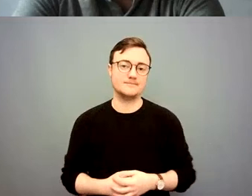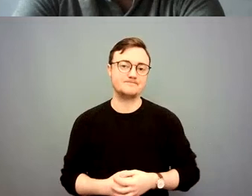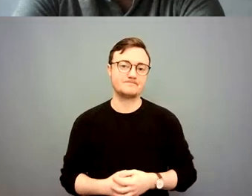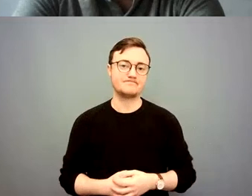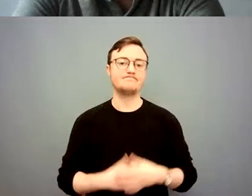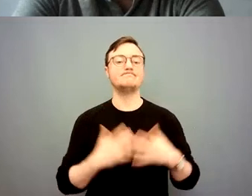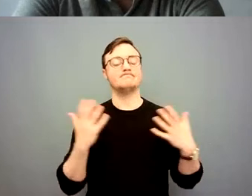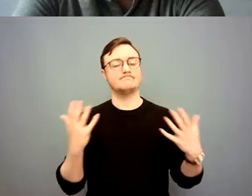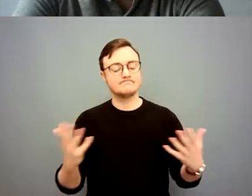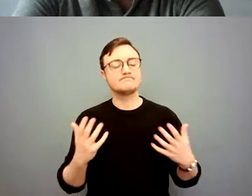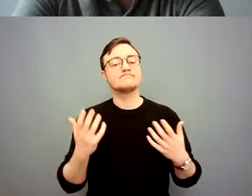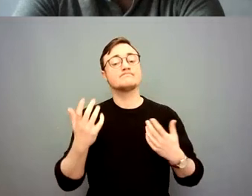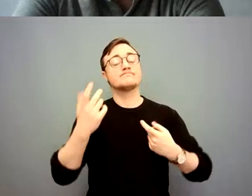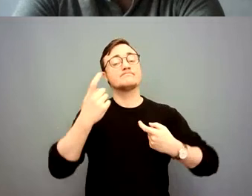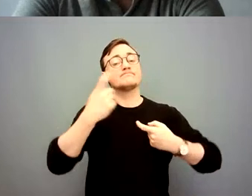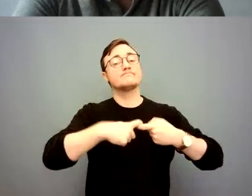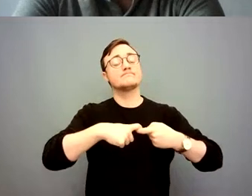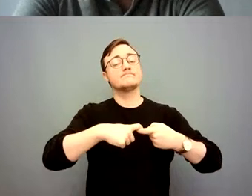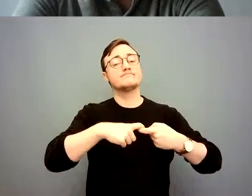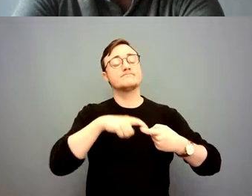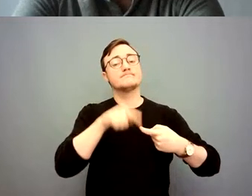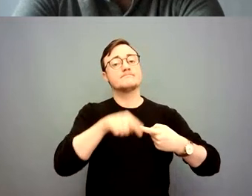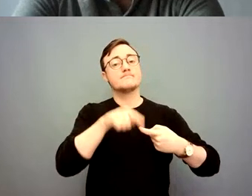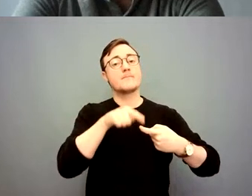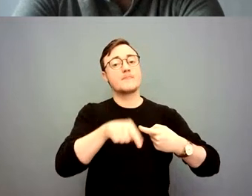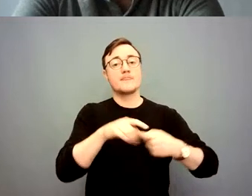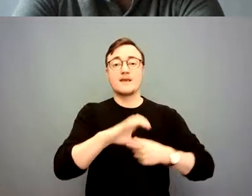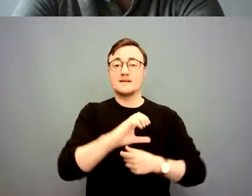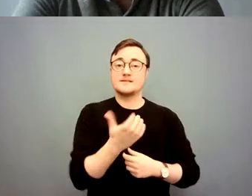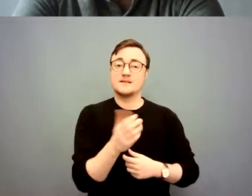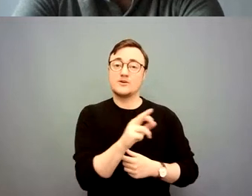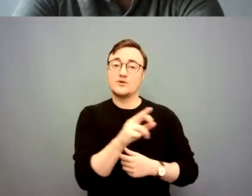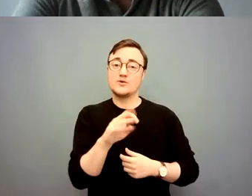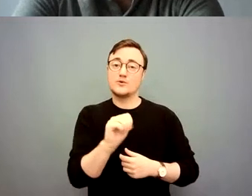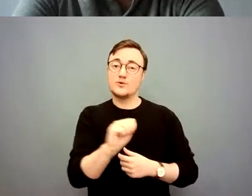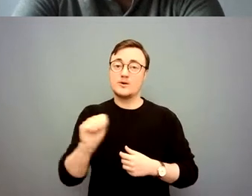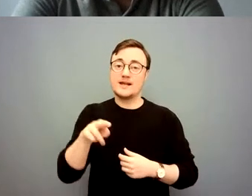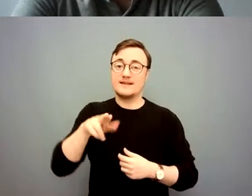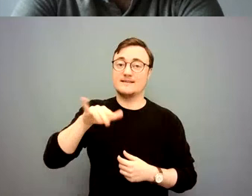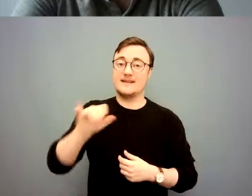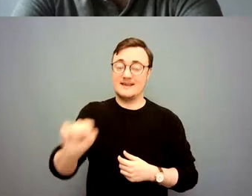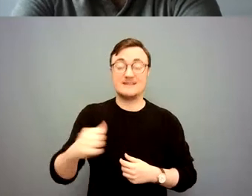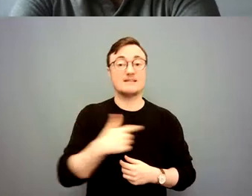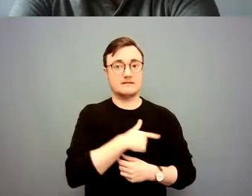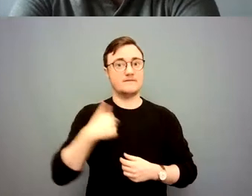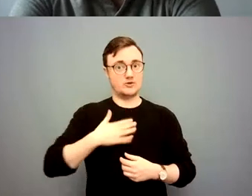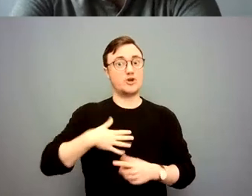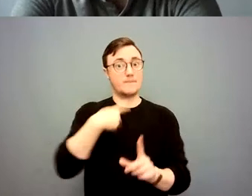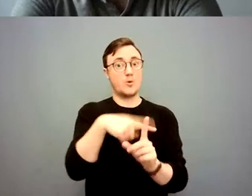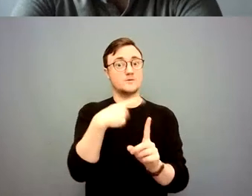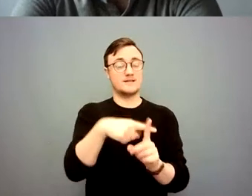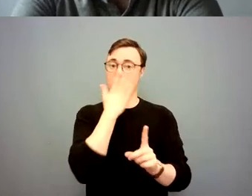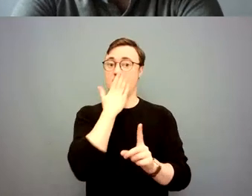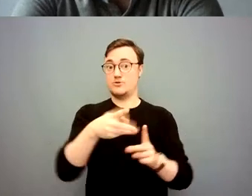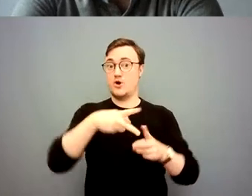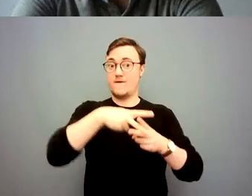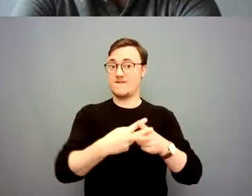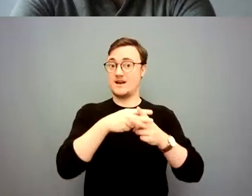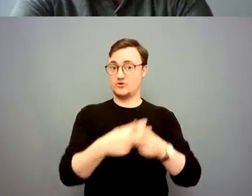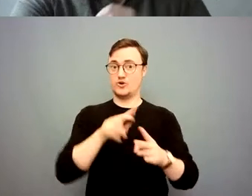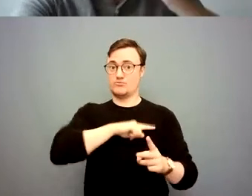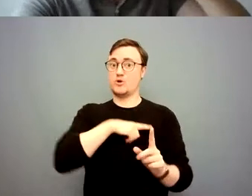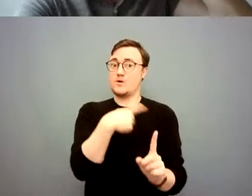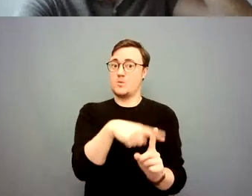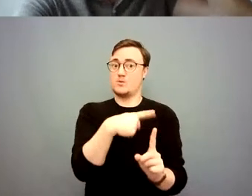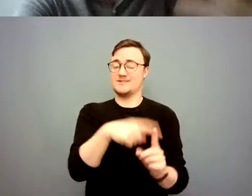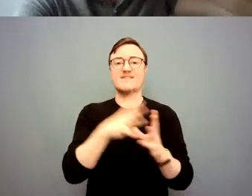När det kommer till screening är vi väldigt positiva till, det är ett effektivt och bra verktyg, men det kräver ju också att vården kan följa upp med